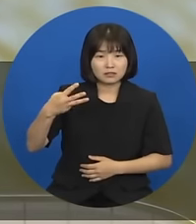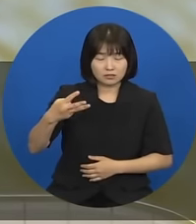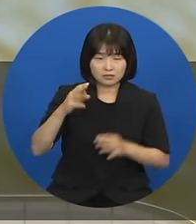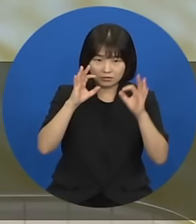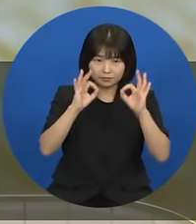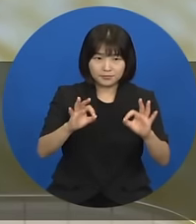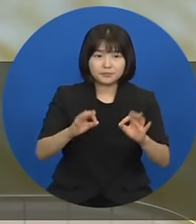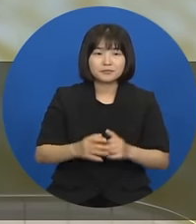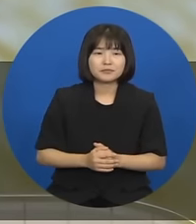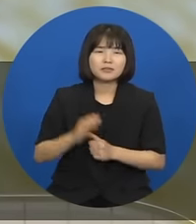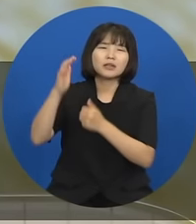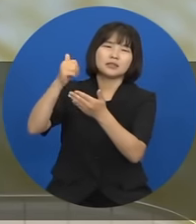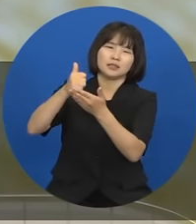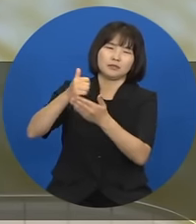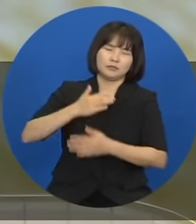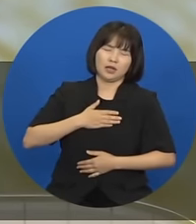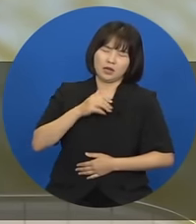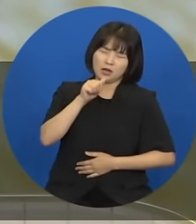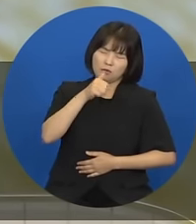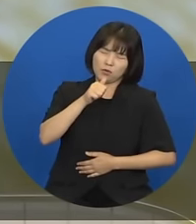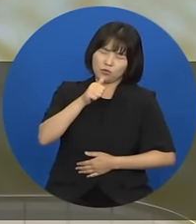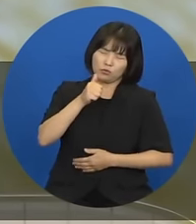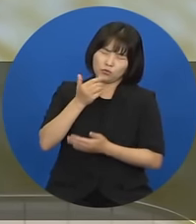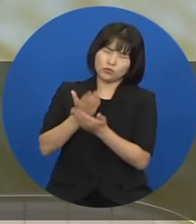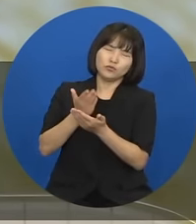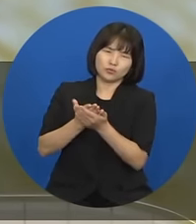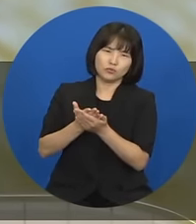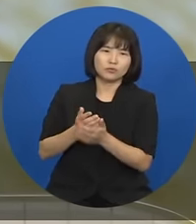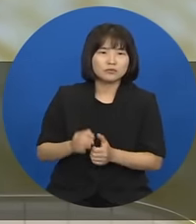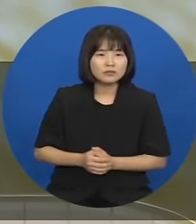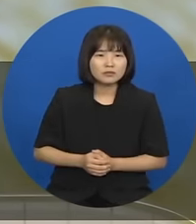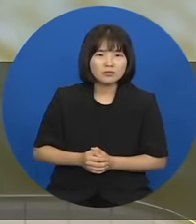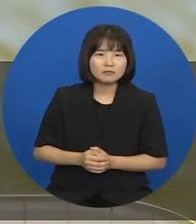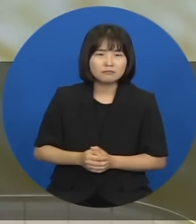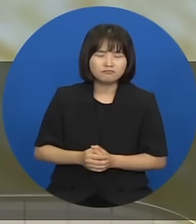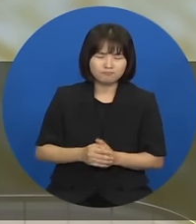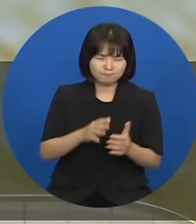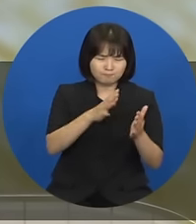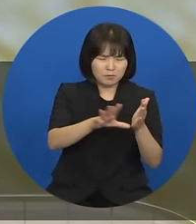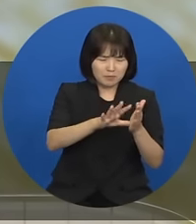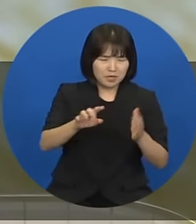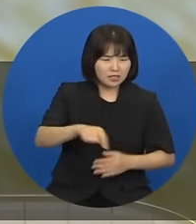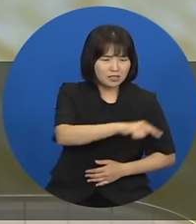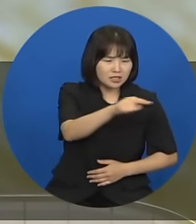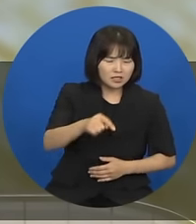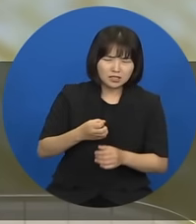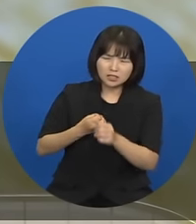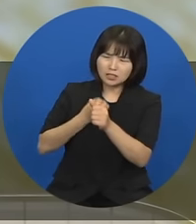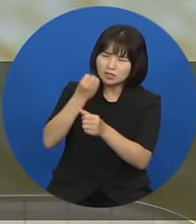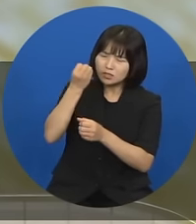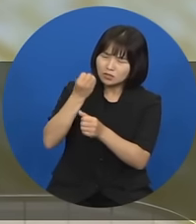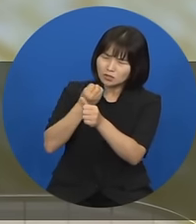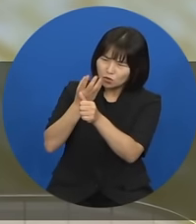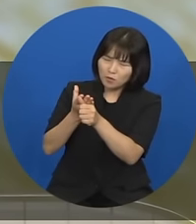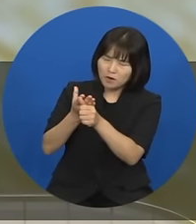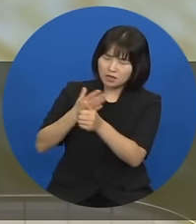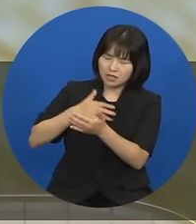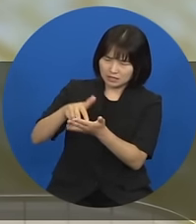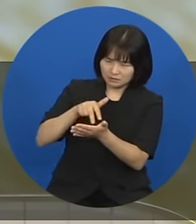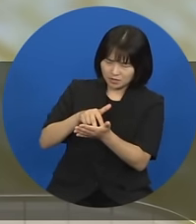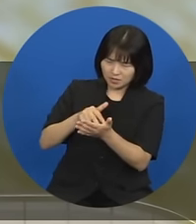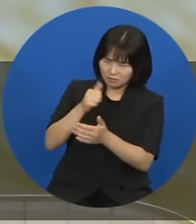부르짖어요. 하나님, 나를 변호하여 주십시오. 비정한 무리를 고발하는 내 송사를 변호하여